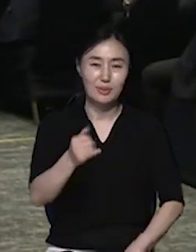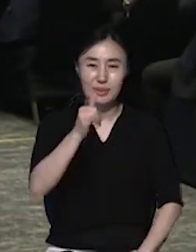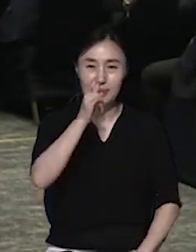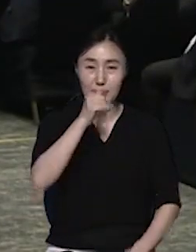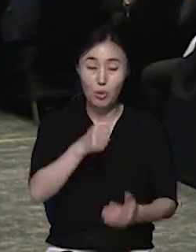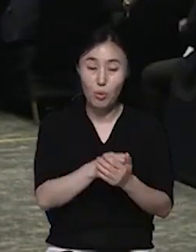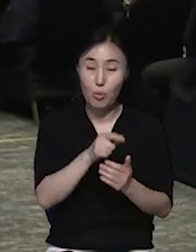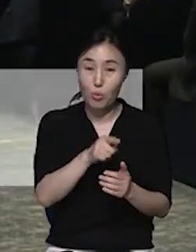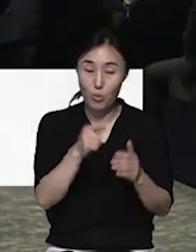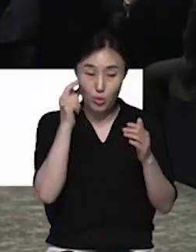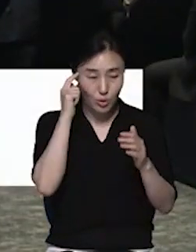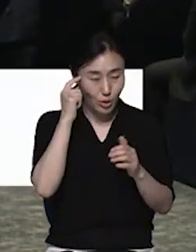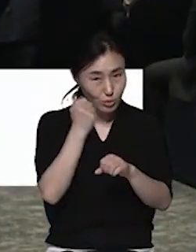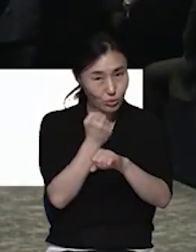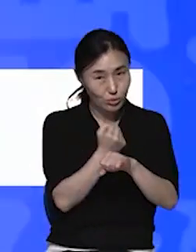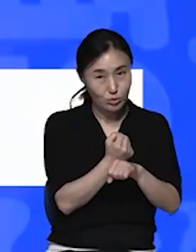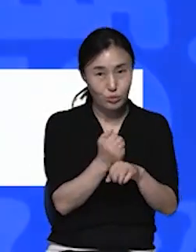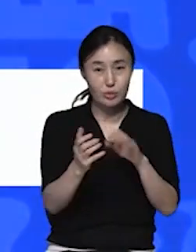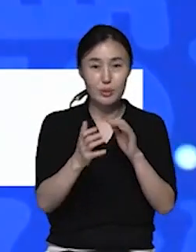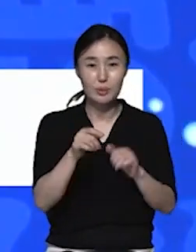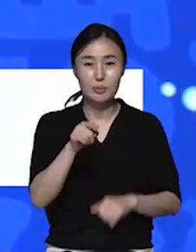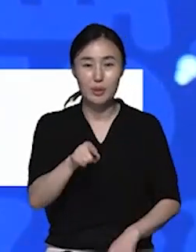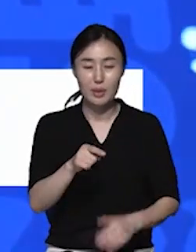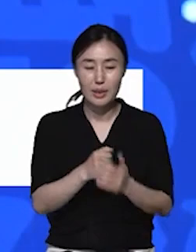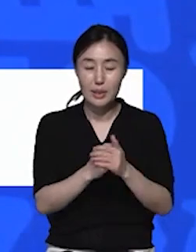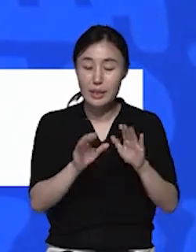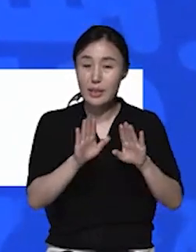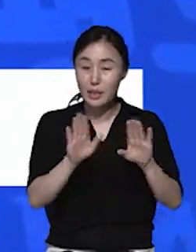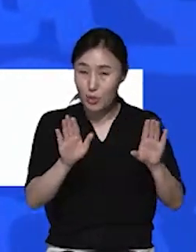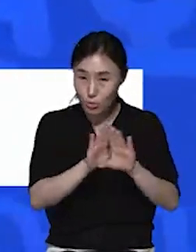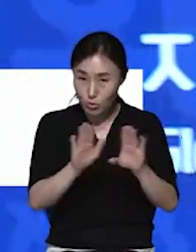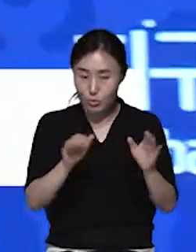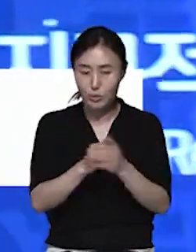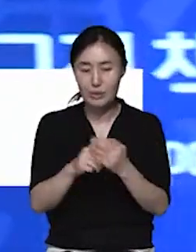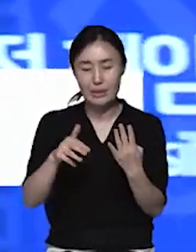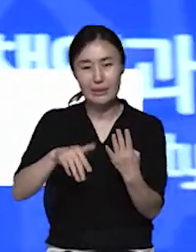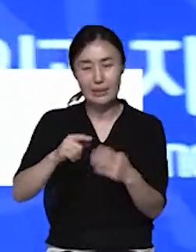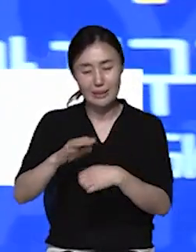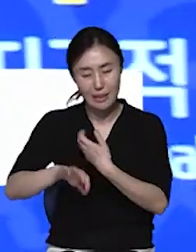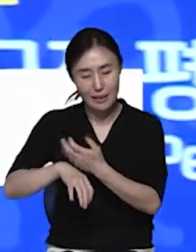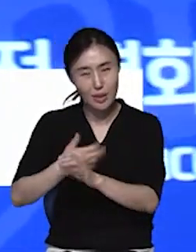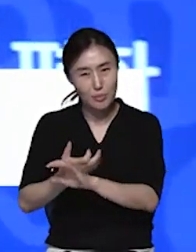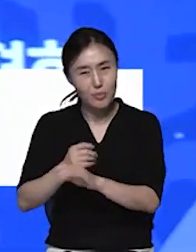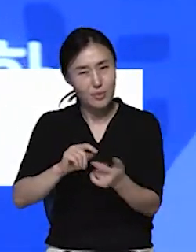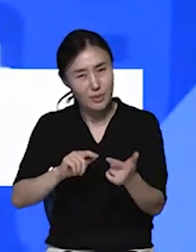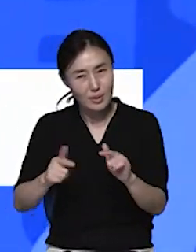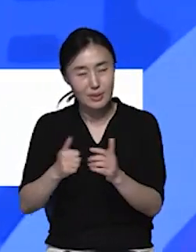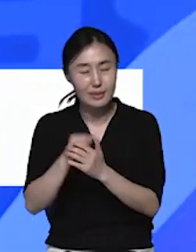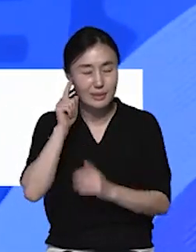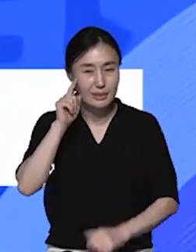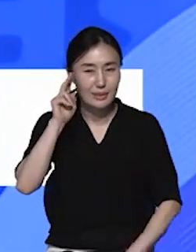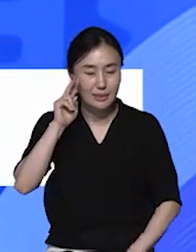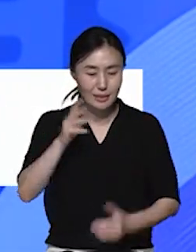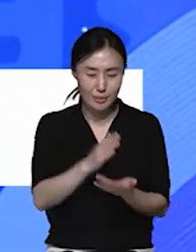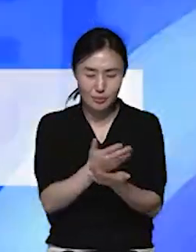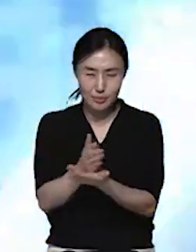이번 학술 행사는 기후와 질병 위기, 4차 산업혁명 등 7개 섹션으로 나눠 이틀간